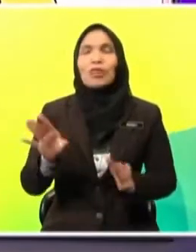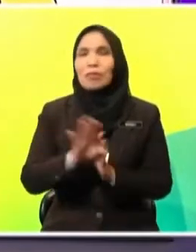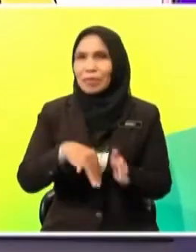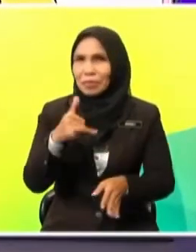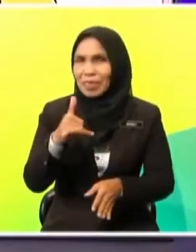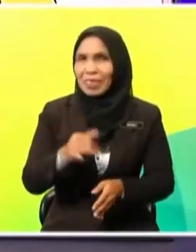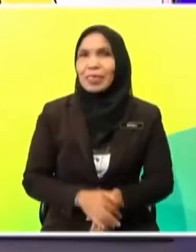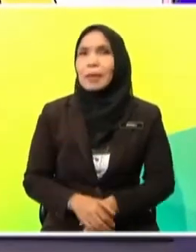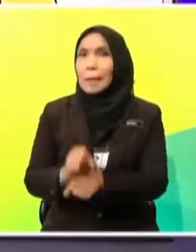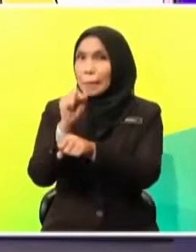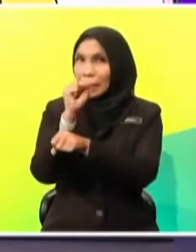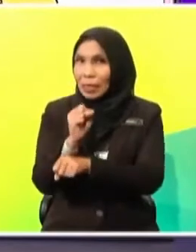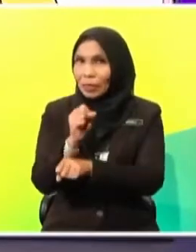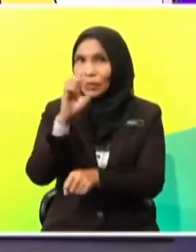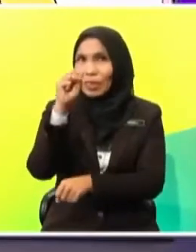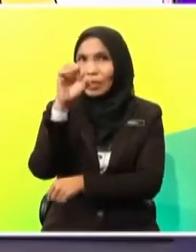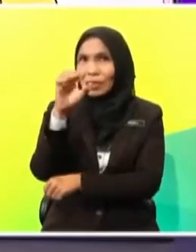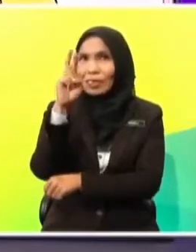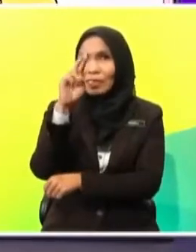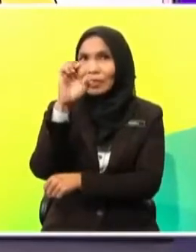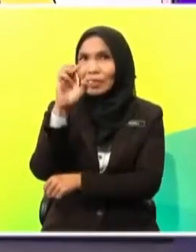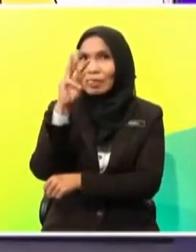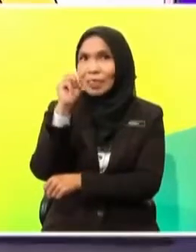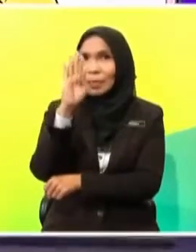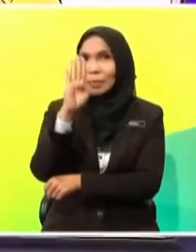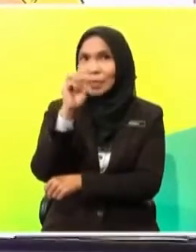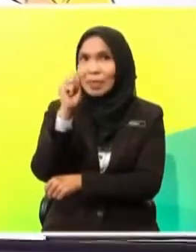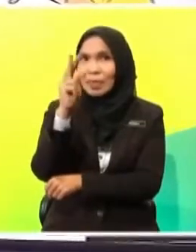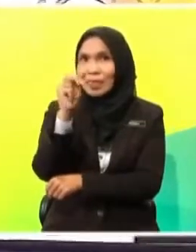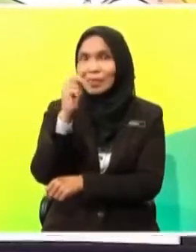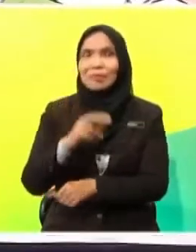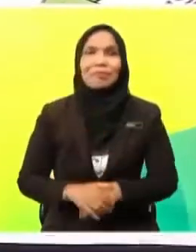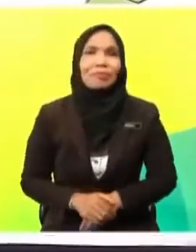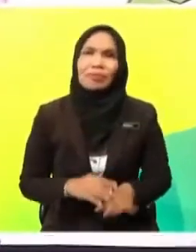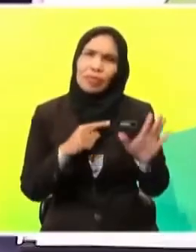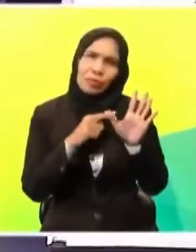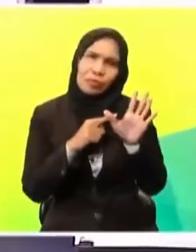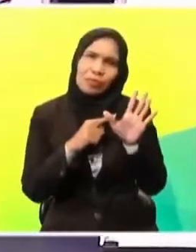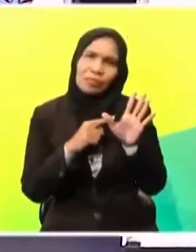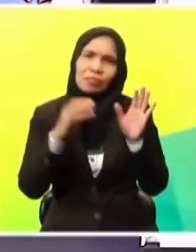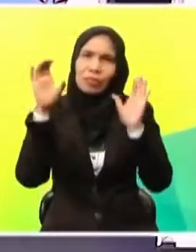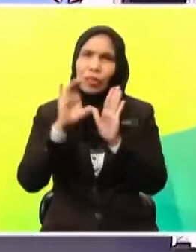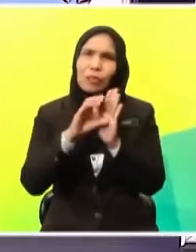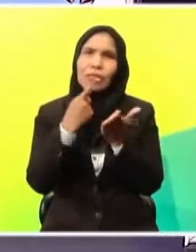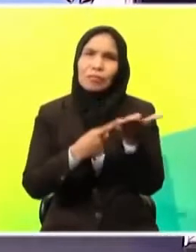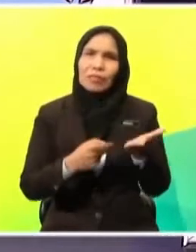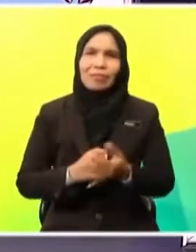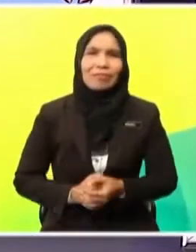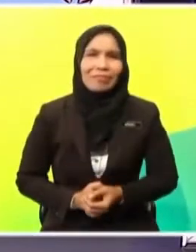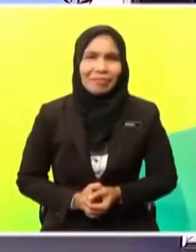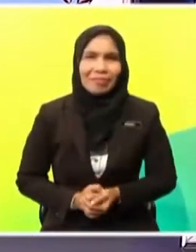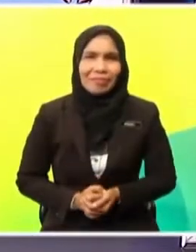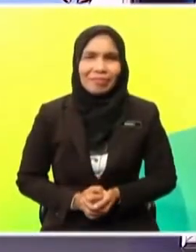Iya betul sehebat kayu plastik kayu putih yang kelima yang kelima gambar pakai yo yang ini am